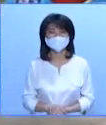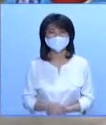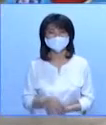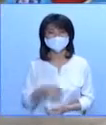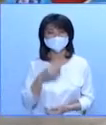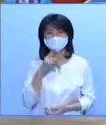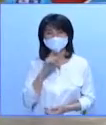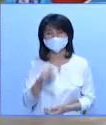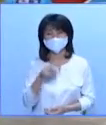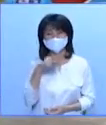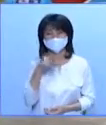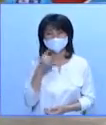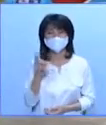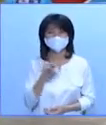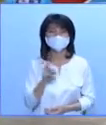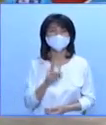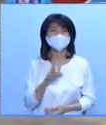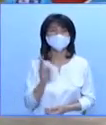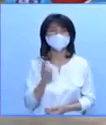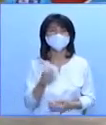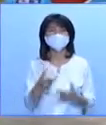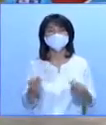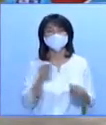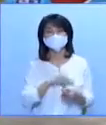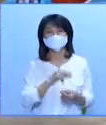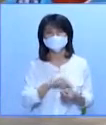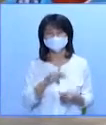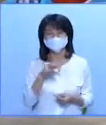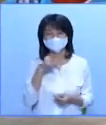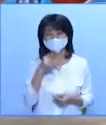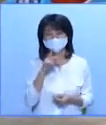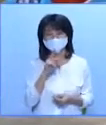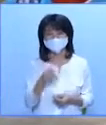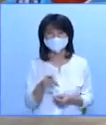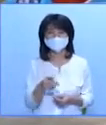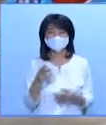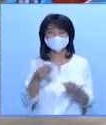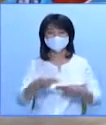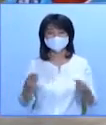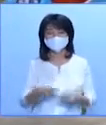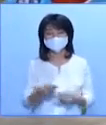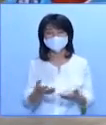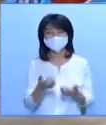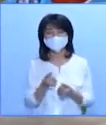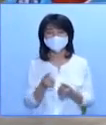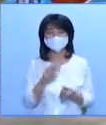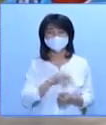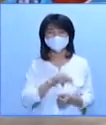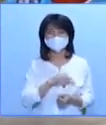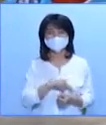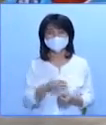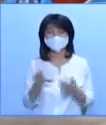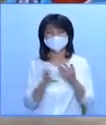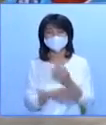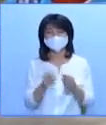где он работает. Айыпталушының қай жерде жұмыс істейтінін айтпай-ақ қояйын. Анықтаманы жұмыстан тыс қолданып жүрген. Жұмыс уақыттан кейін